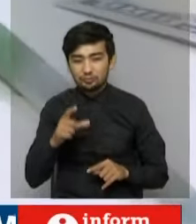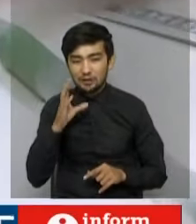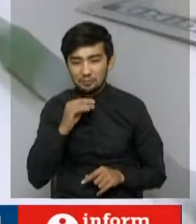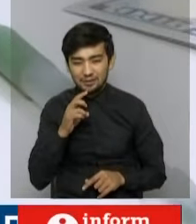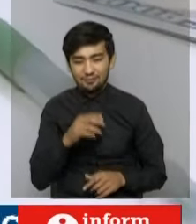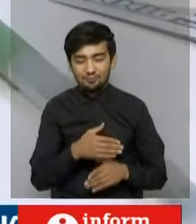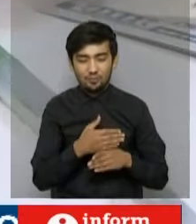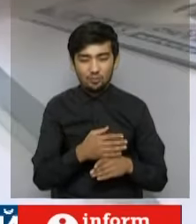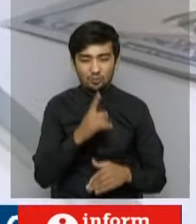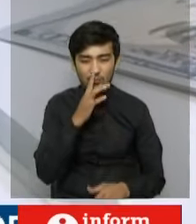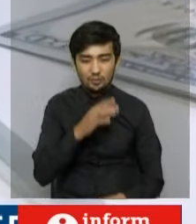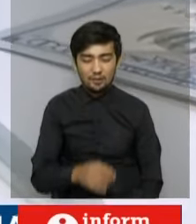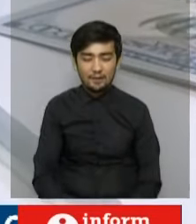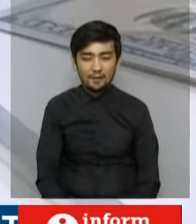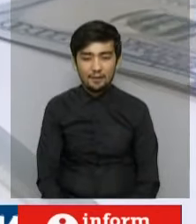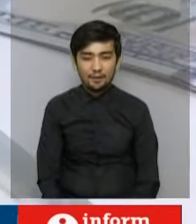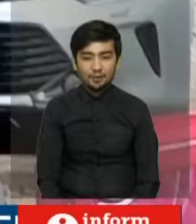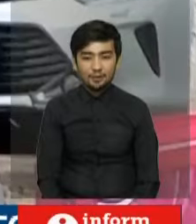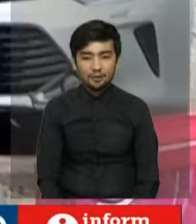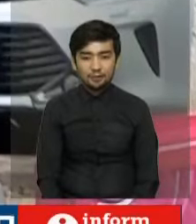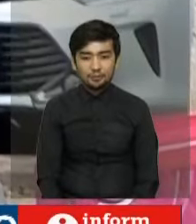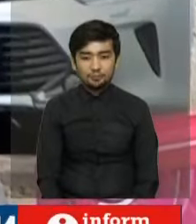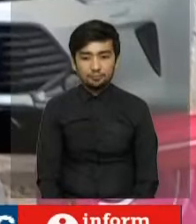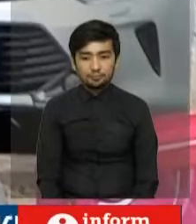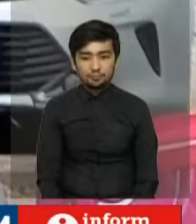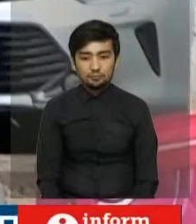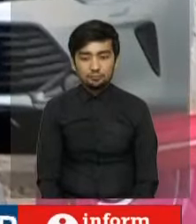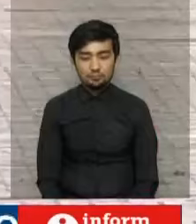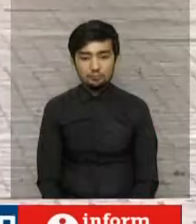не помогут. Анастасия Новикова, Дурнабдзиев, Абзал Турабеков, Информбюро.